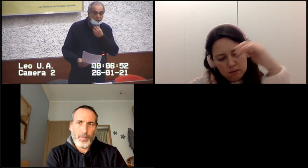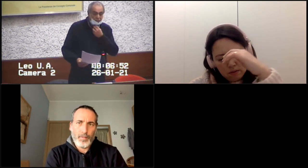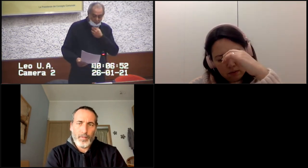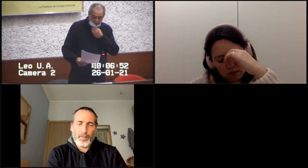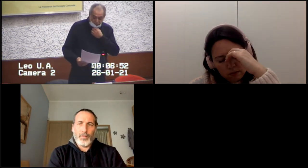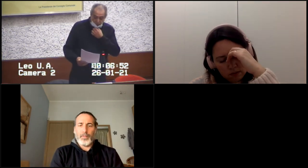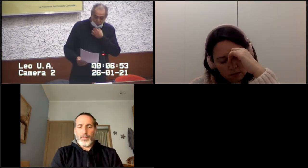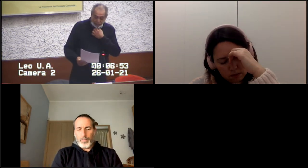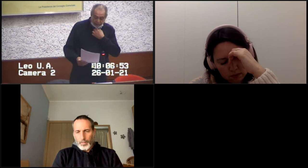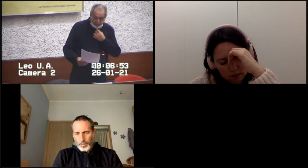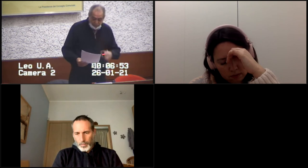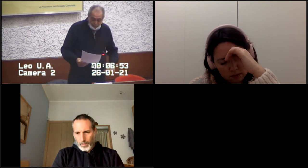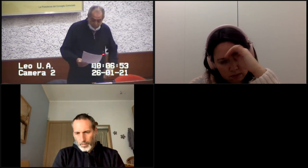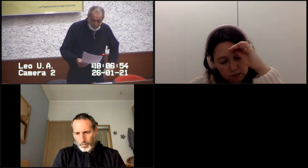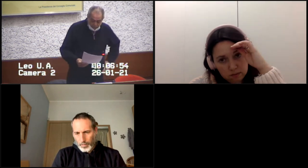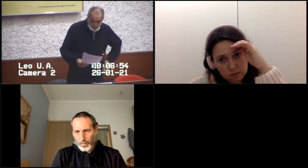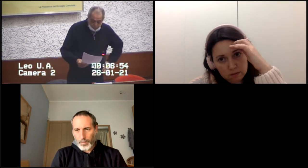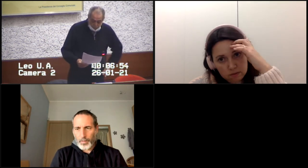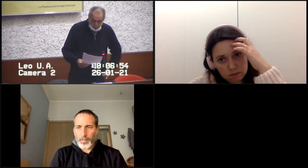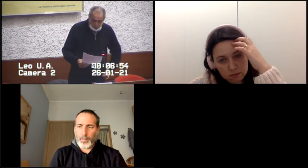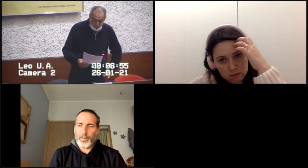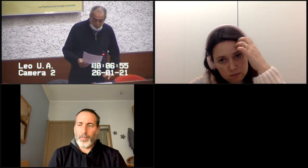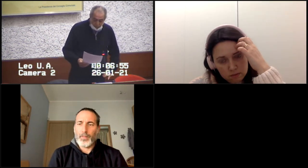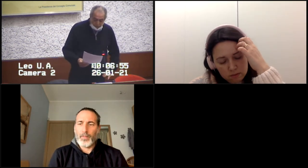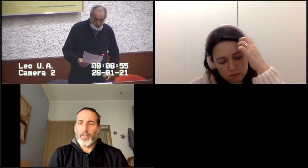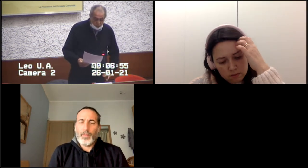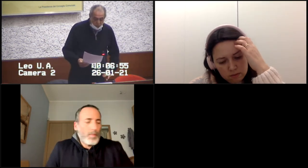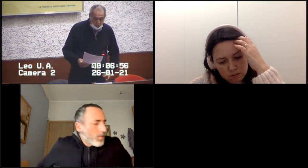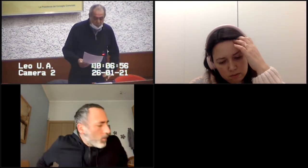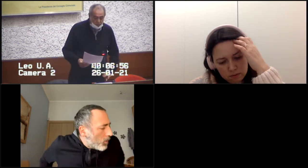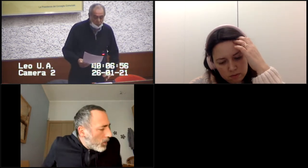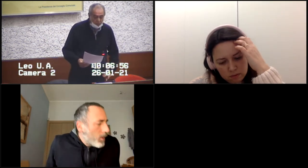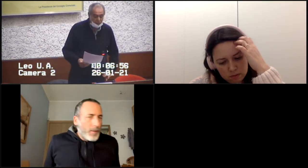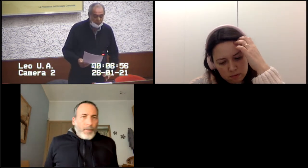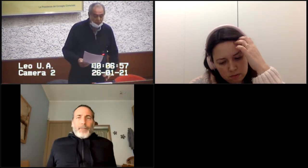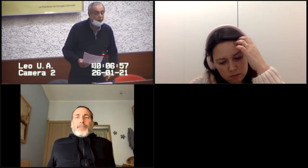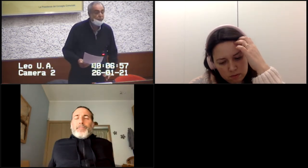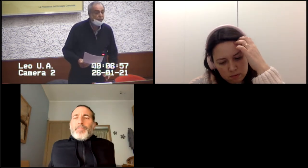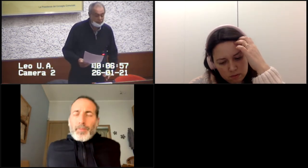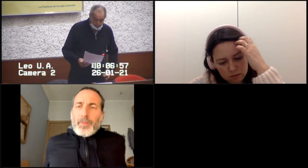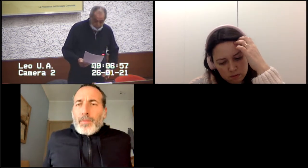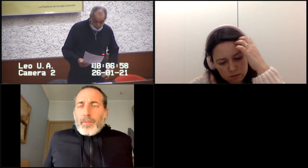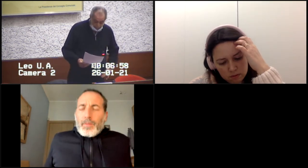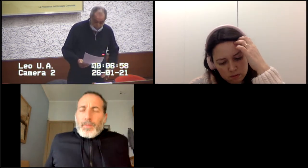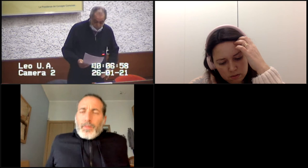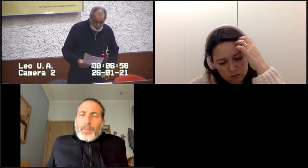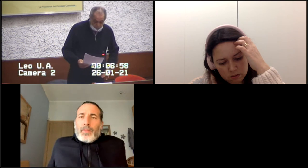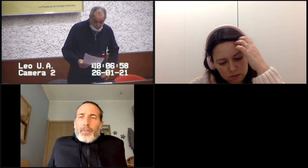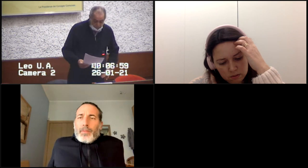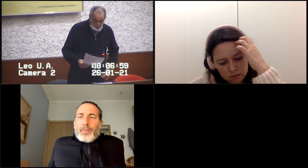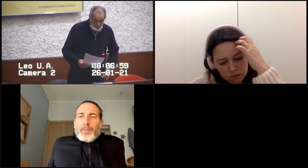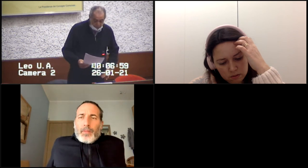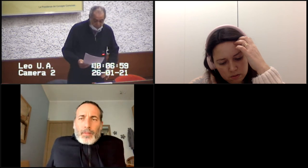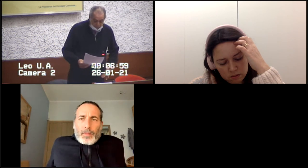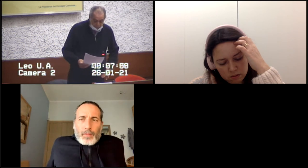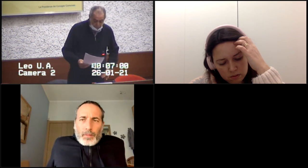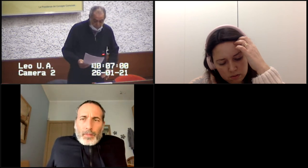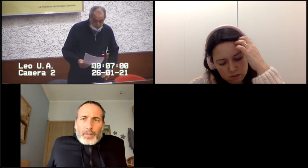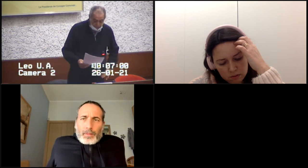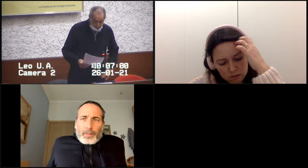collocata in un'area che, come tutti sappiamo, all'interno di un comparto urbanistico che chiamiamo da sempre